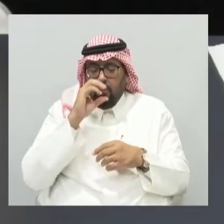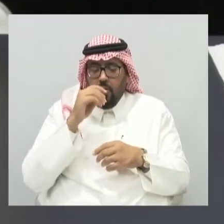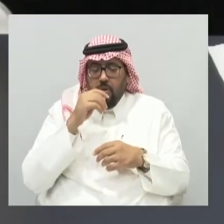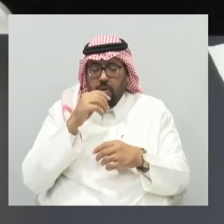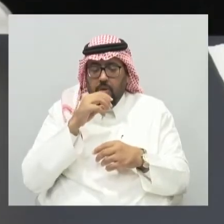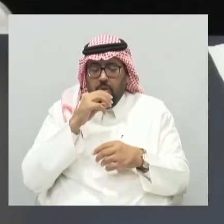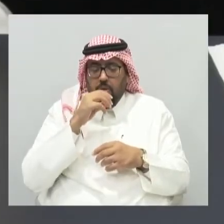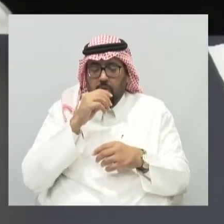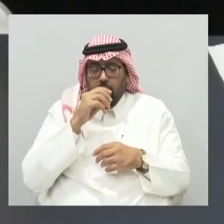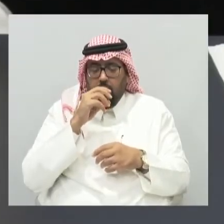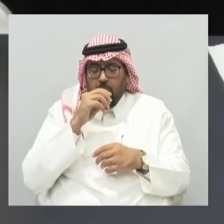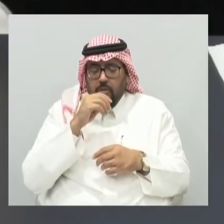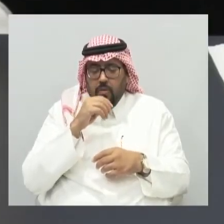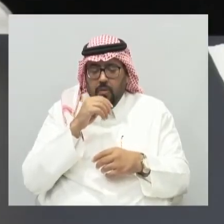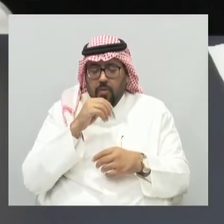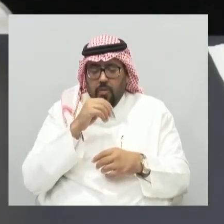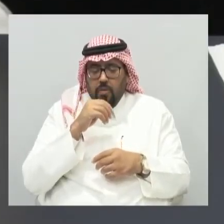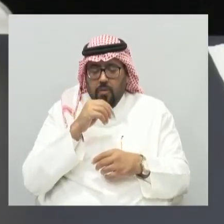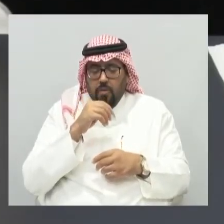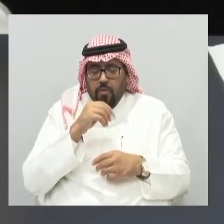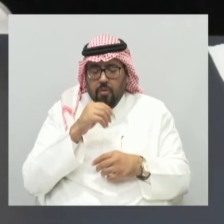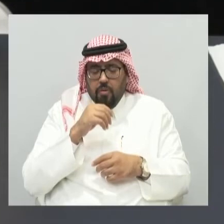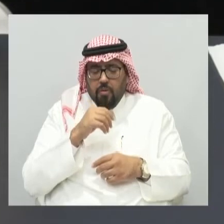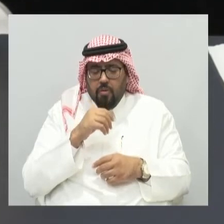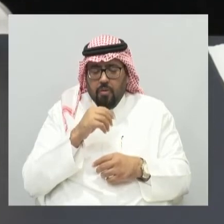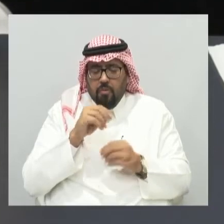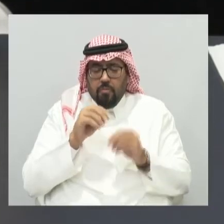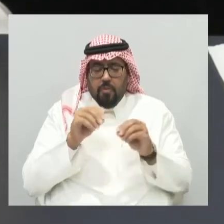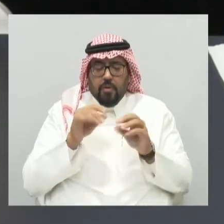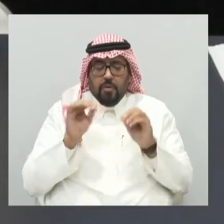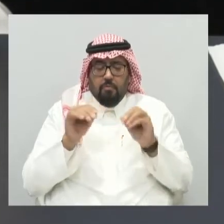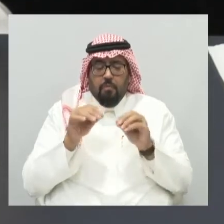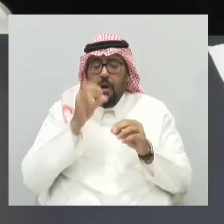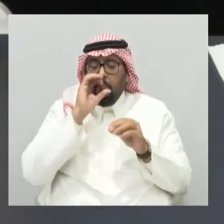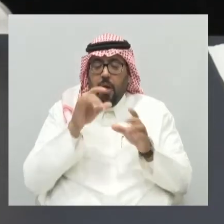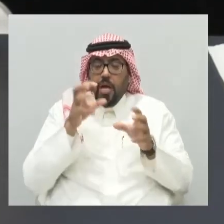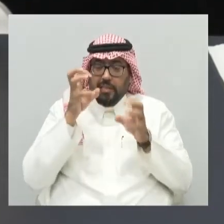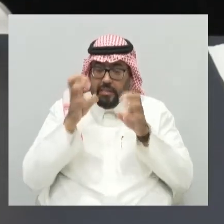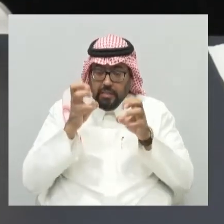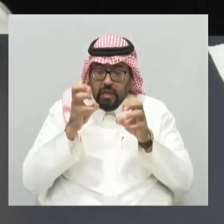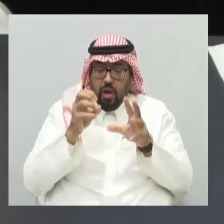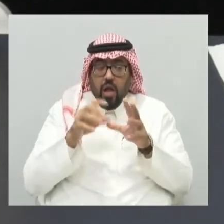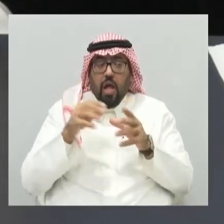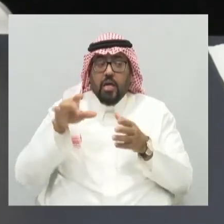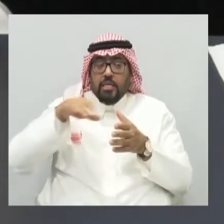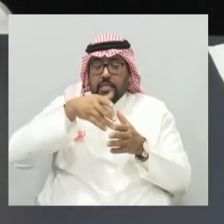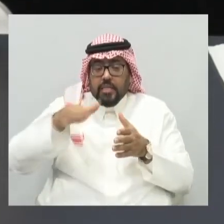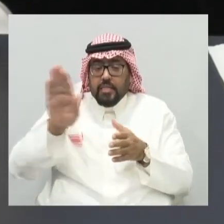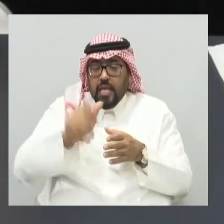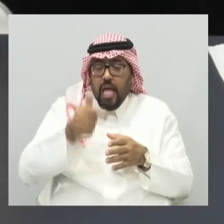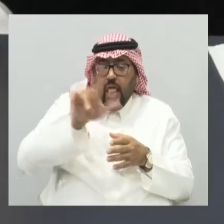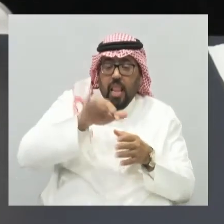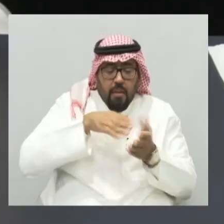جمعتها عندي في هذا الشكل اذا هل الماء او السائل